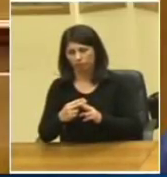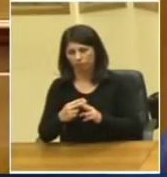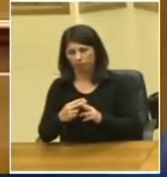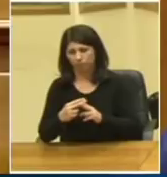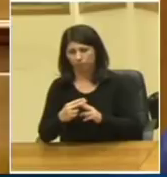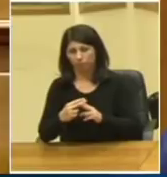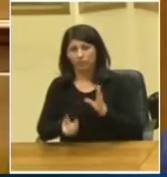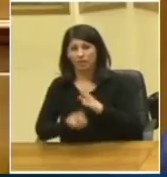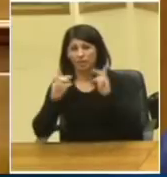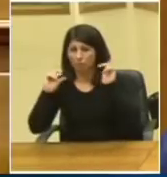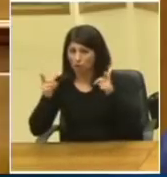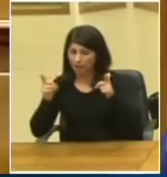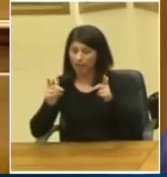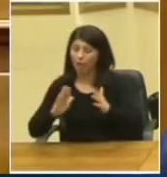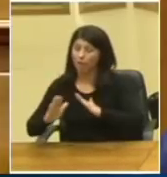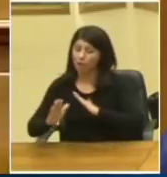Η Νέα Δημοκρατία φρόντισε